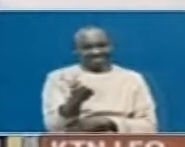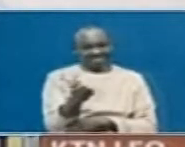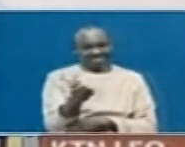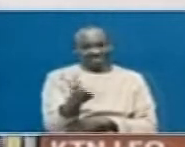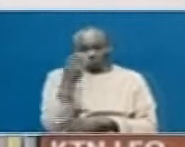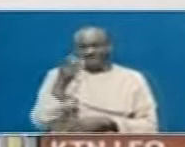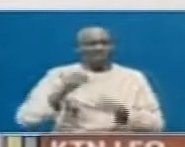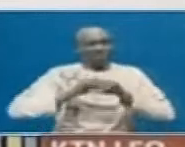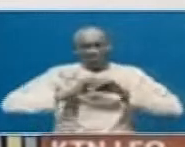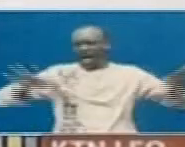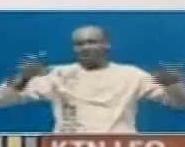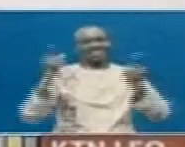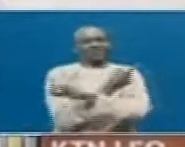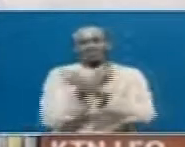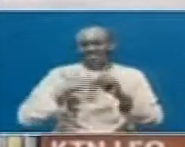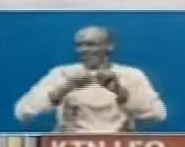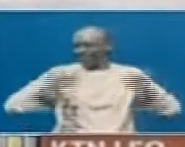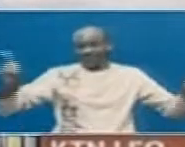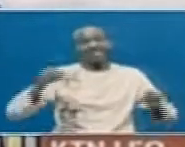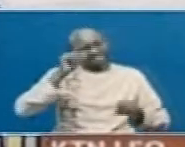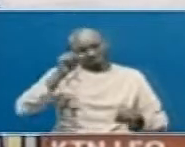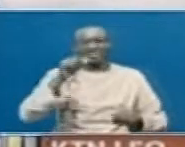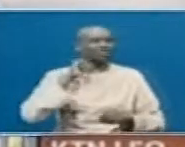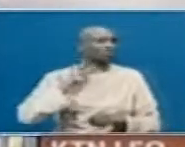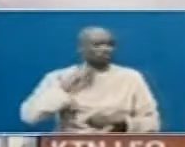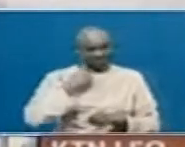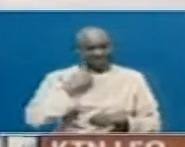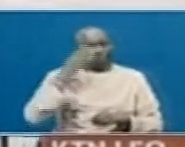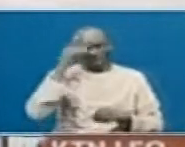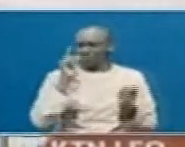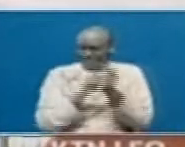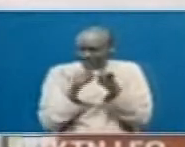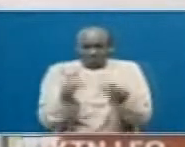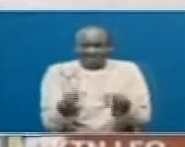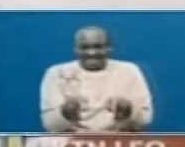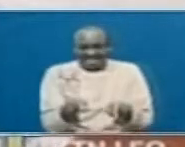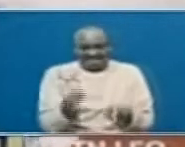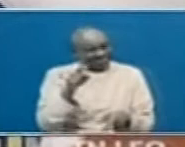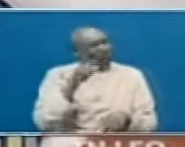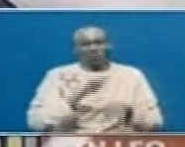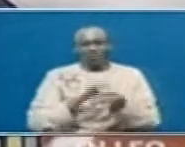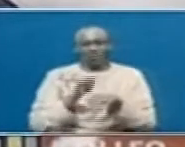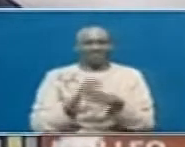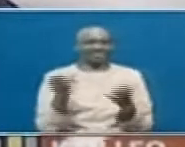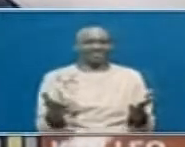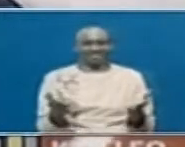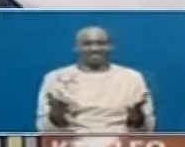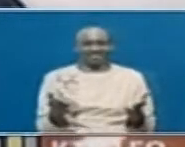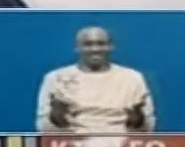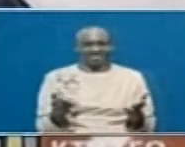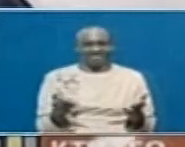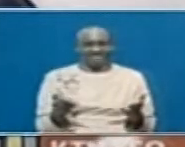tulisambaratikana kwa muda mrefu ni una utamu wake. Naam. Una utamu wake kwa sababu ni kumbukumbu pia kwetu